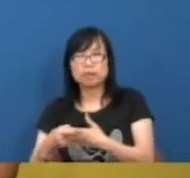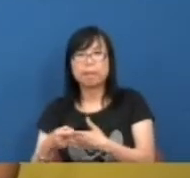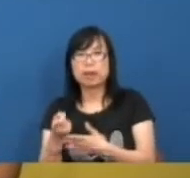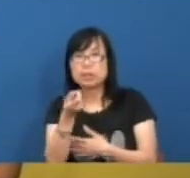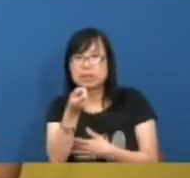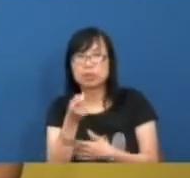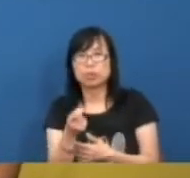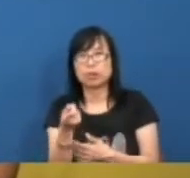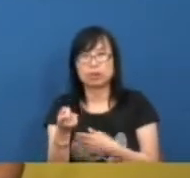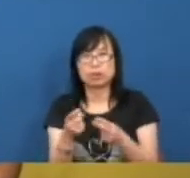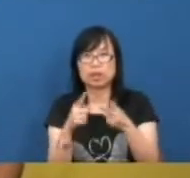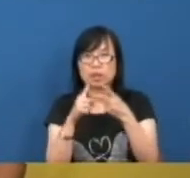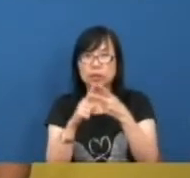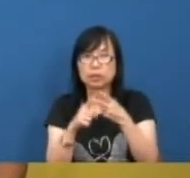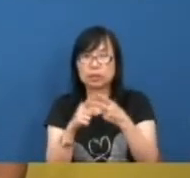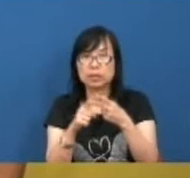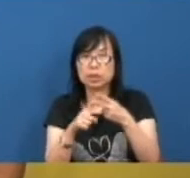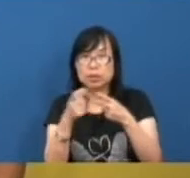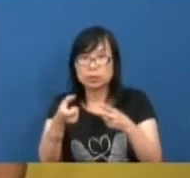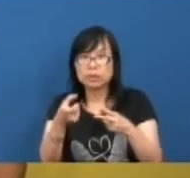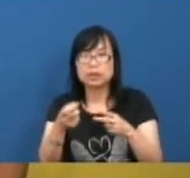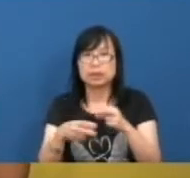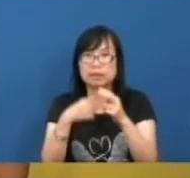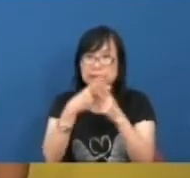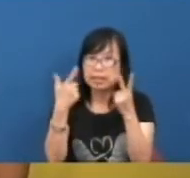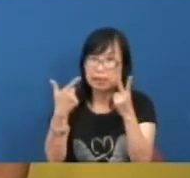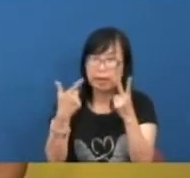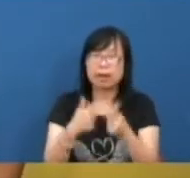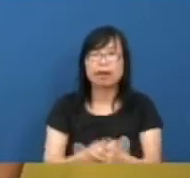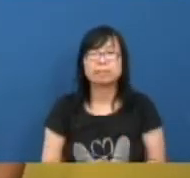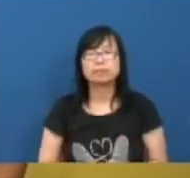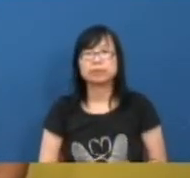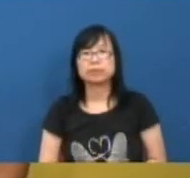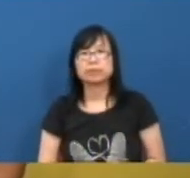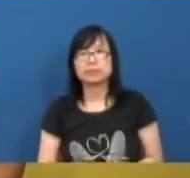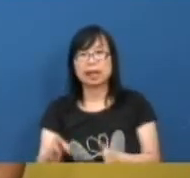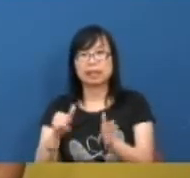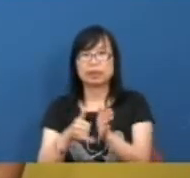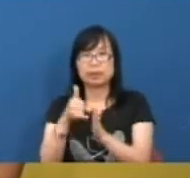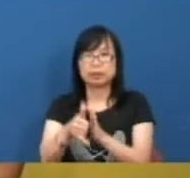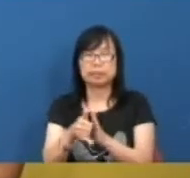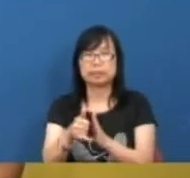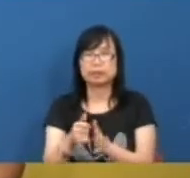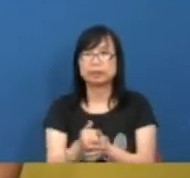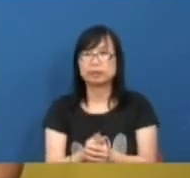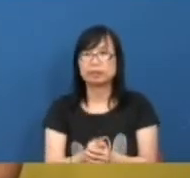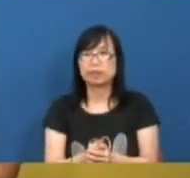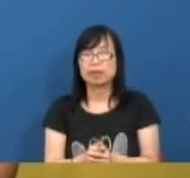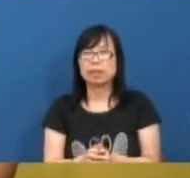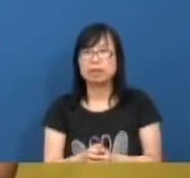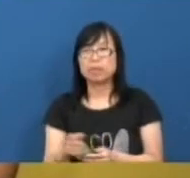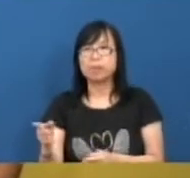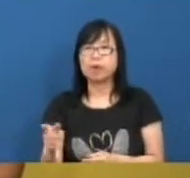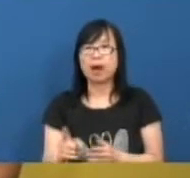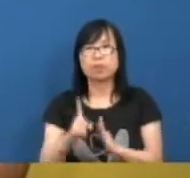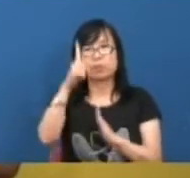啦，最低工資調升咗，又幫助到一啲基層或者在職嘅朋友。但係咧佢個入息咧其實。即係真係唔三唔四啦，就